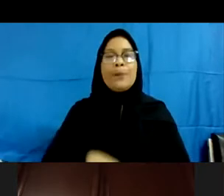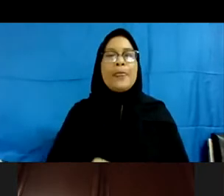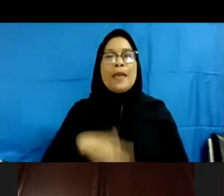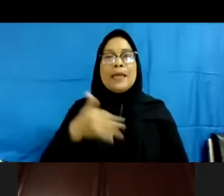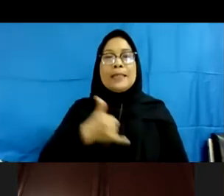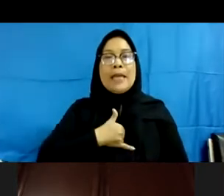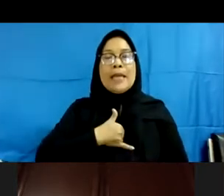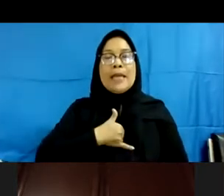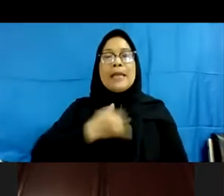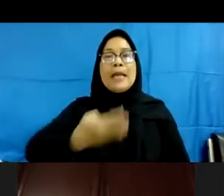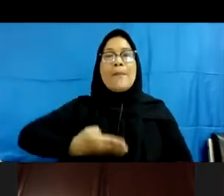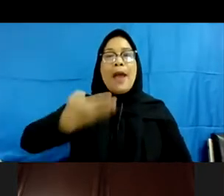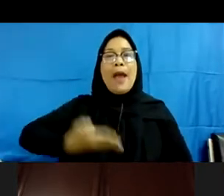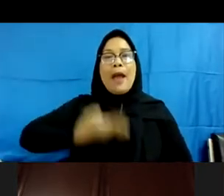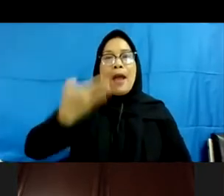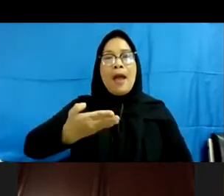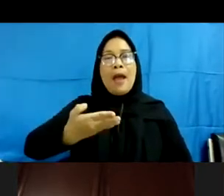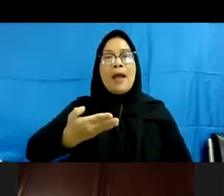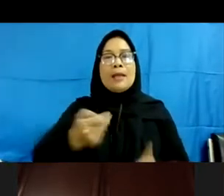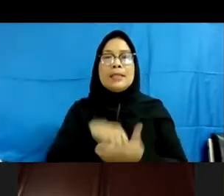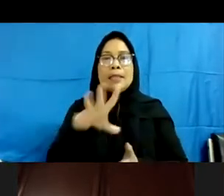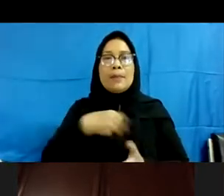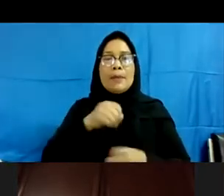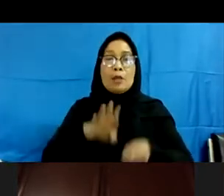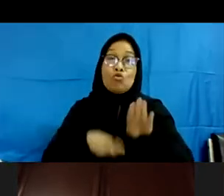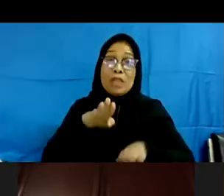Braille gitu. Jadi sedapat mungkin memang